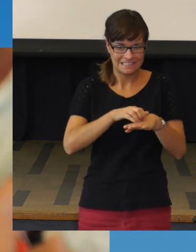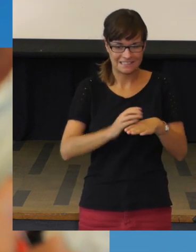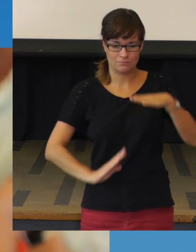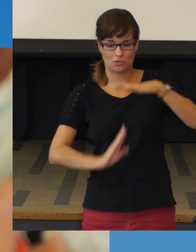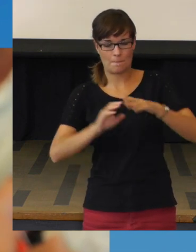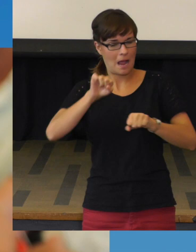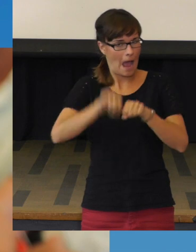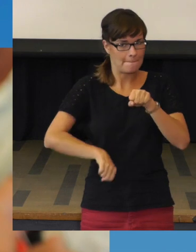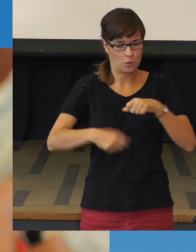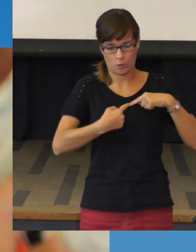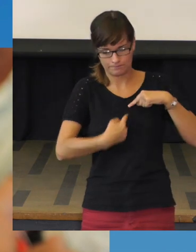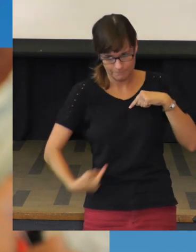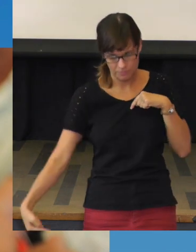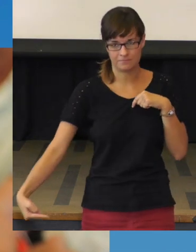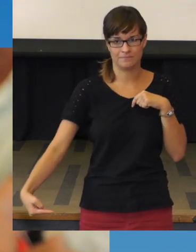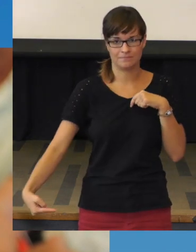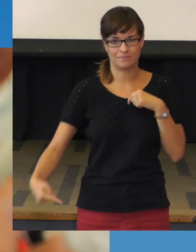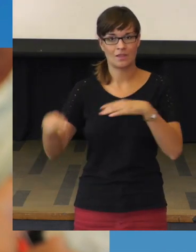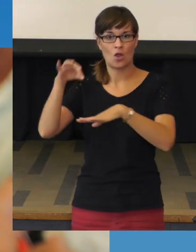noch mal eine